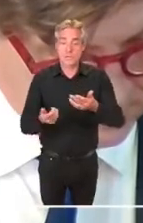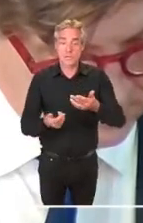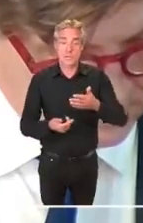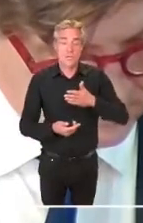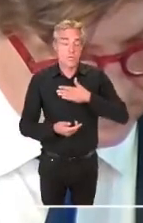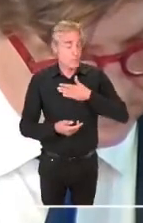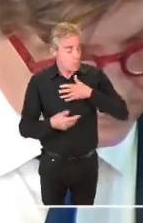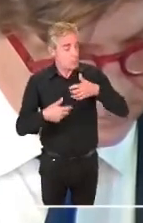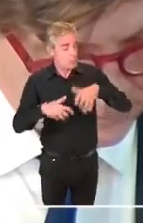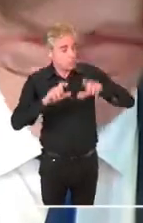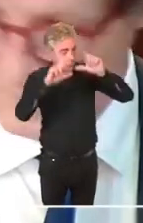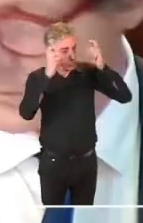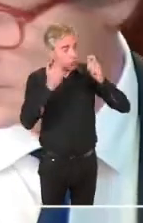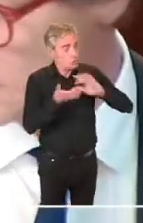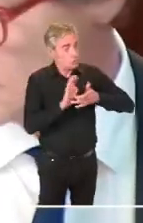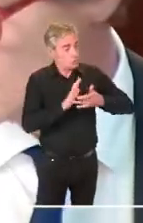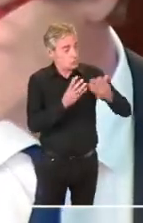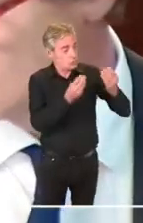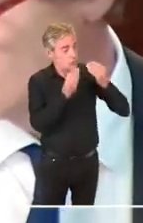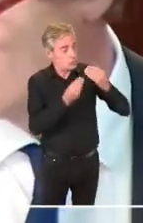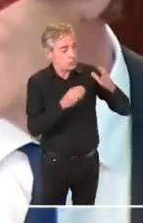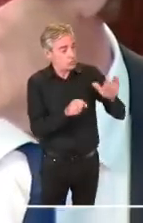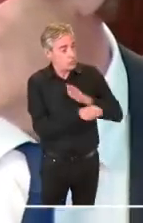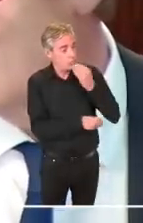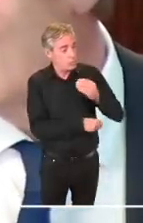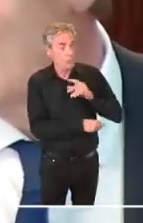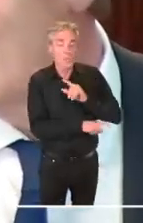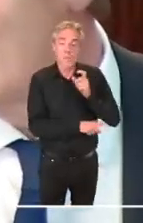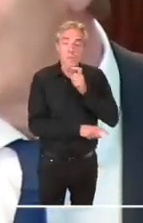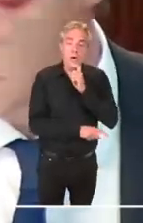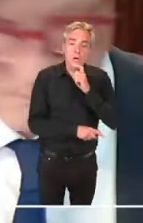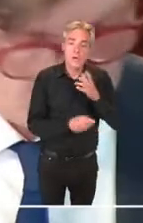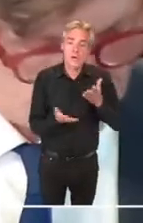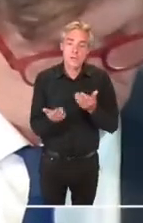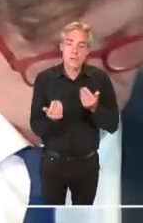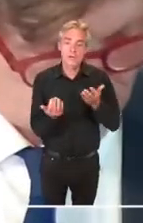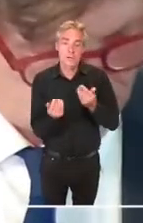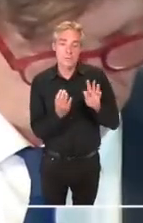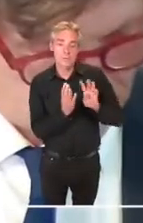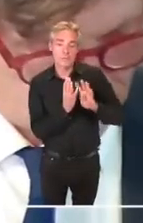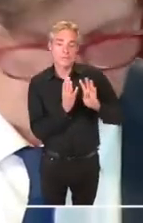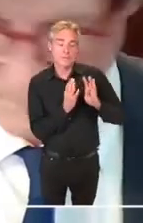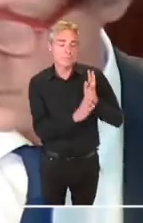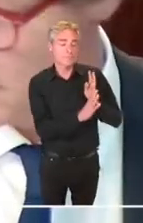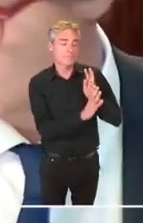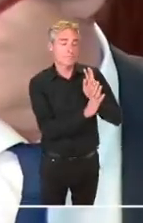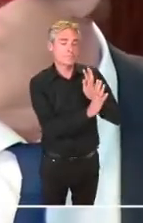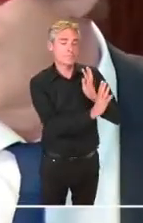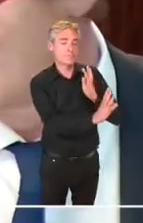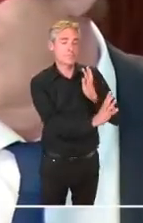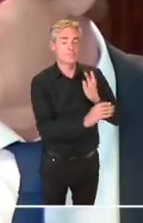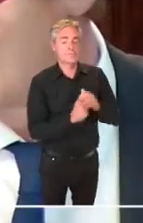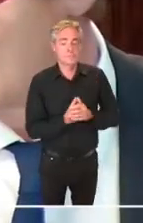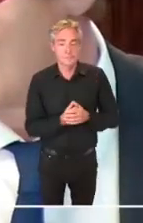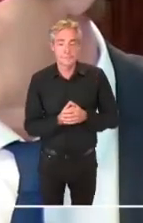Non, tout le monde n'est pas encore monté dans la machine, mais les gens attendent qu'on puisse les y